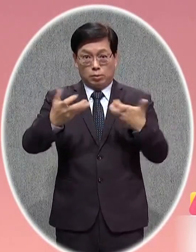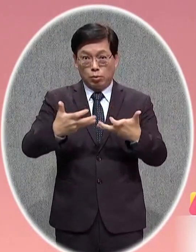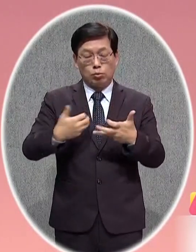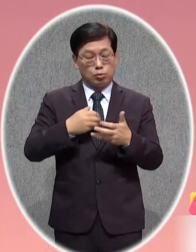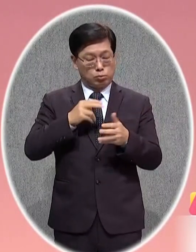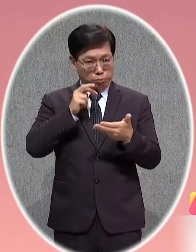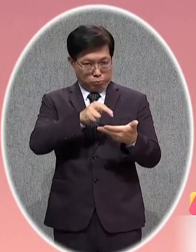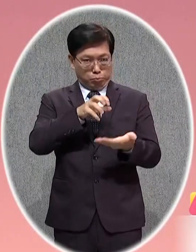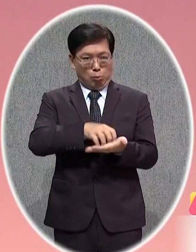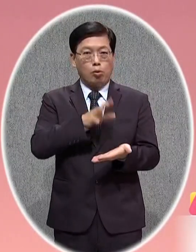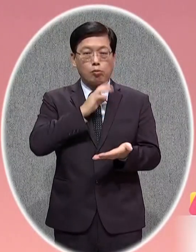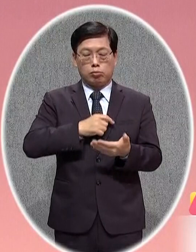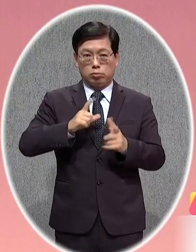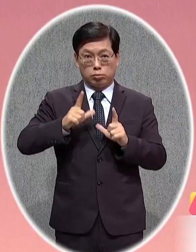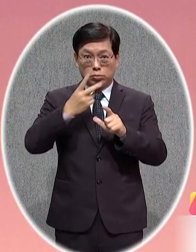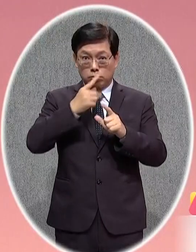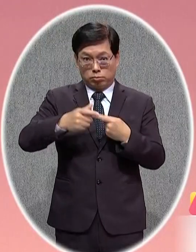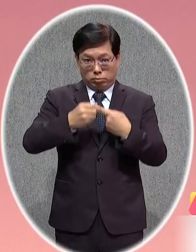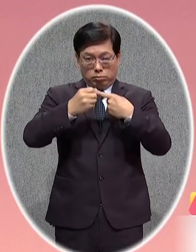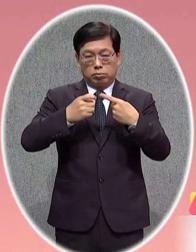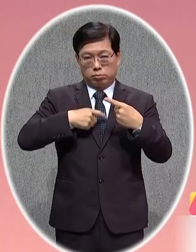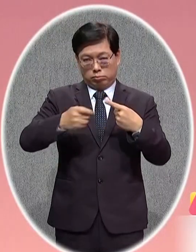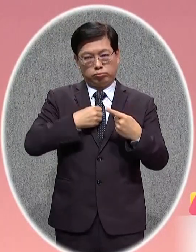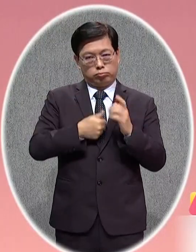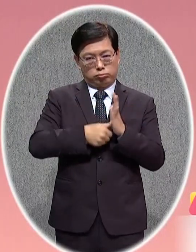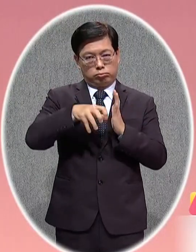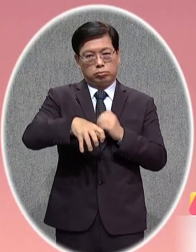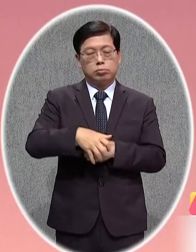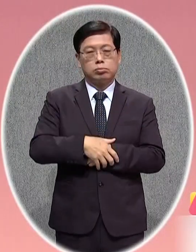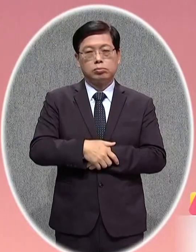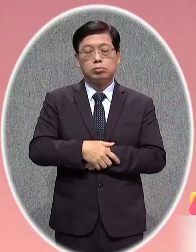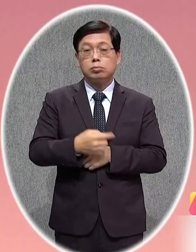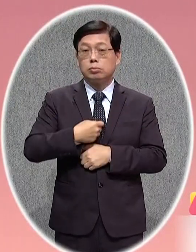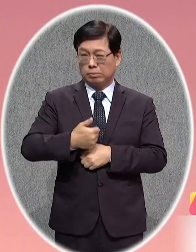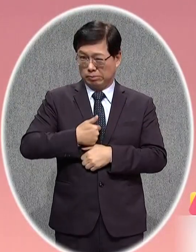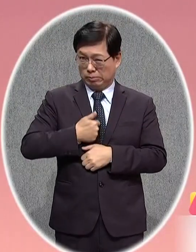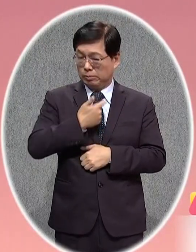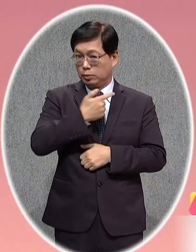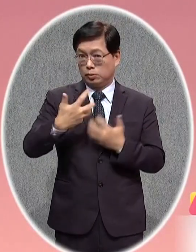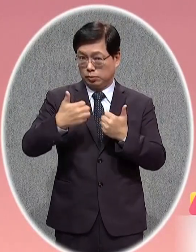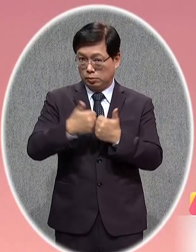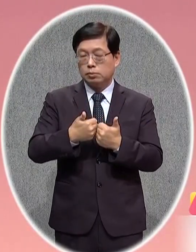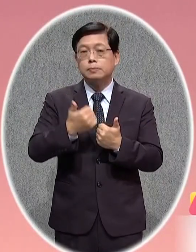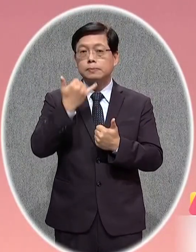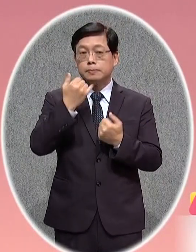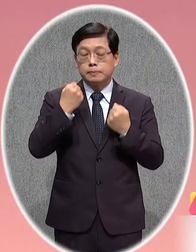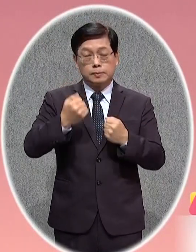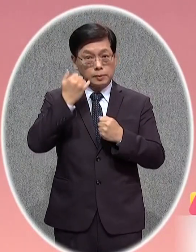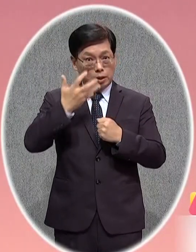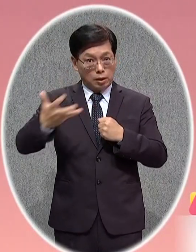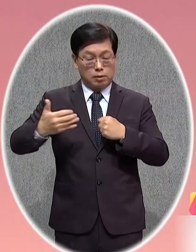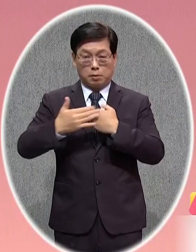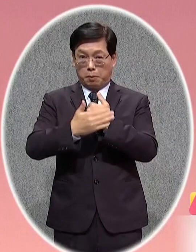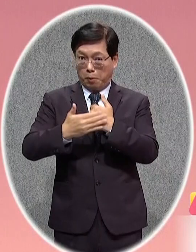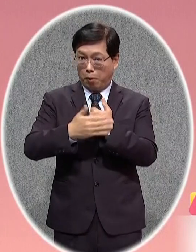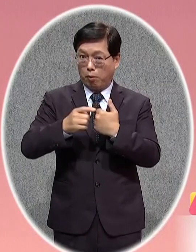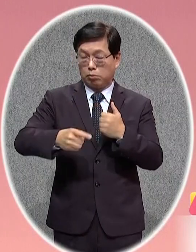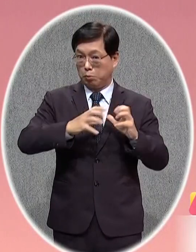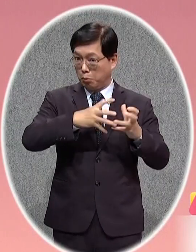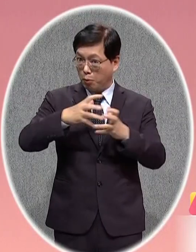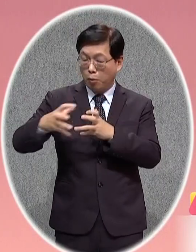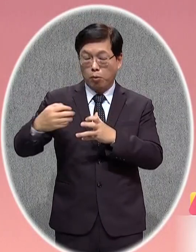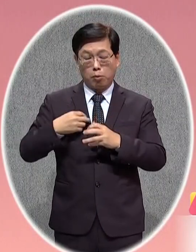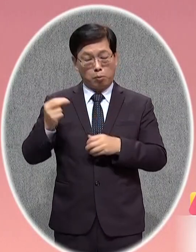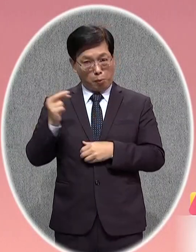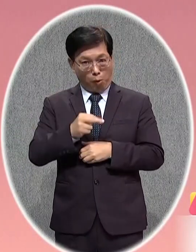成东亚第一个希望热点，我们非常有机会在海洋保育在国际上